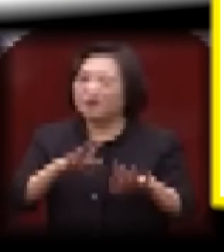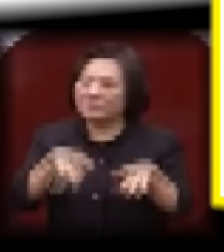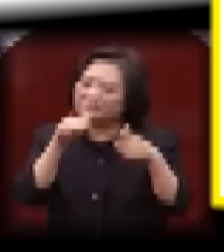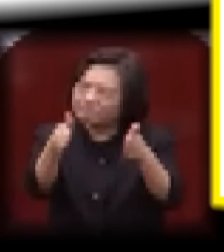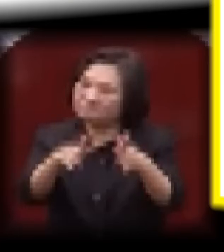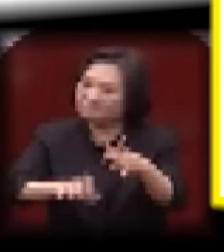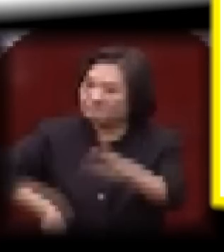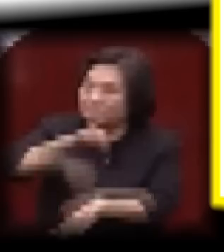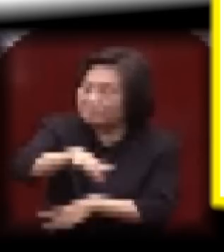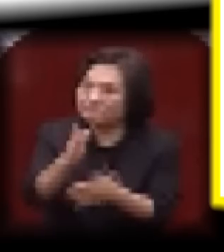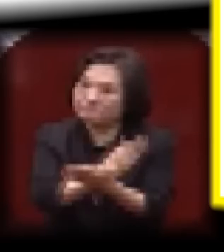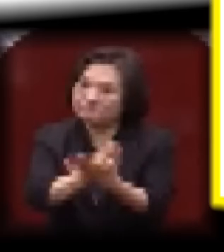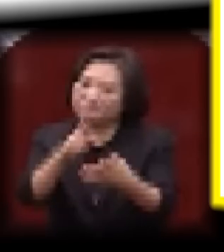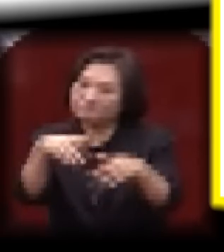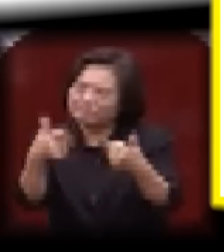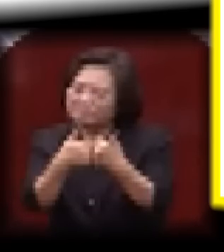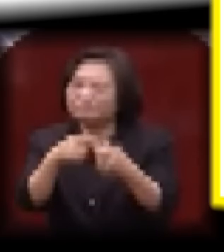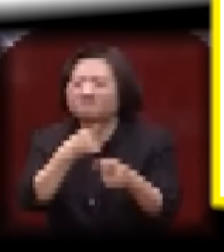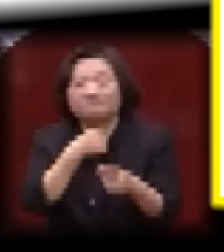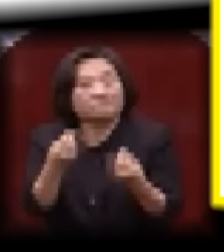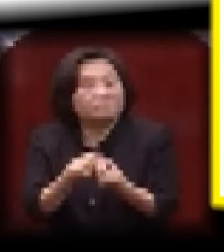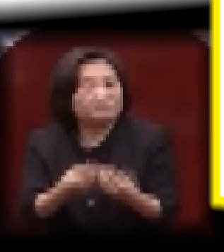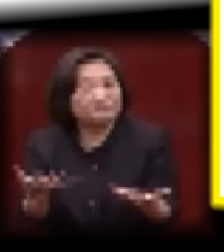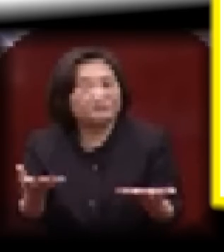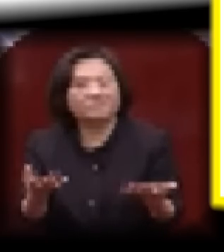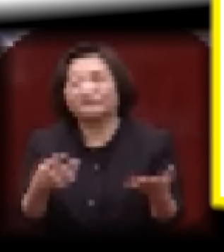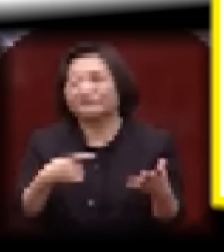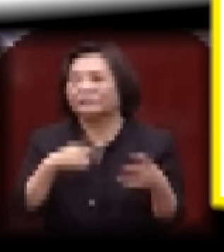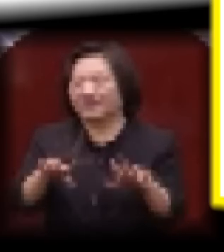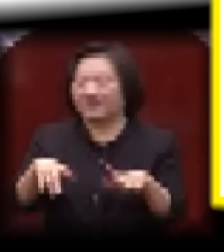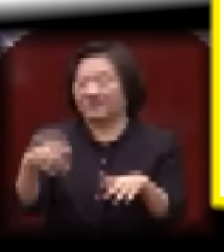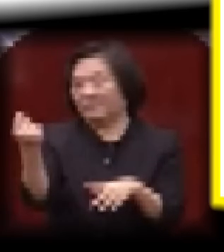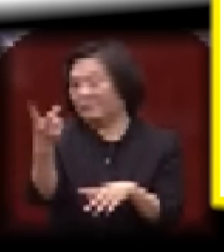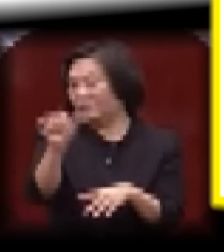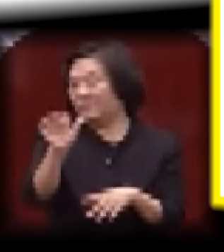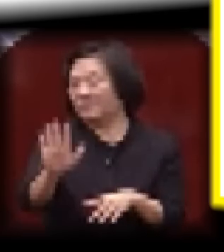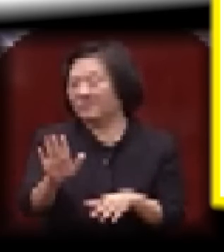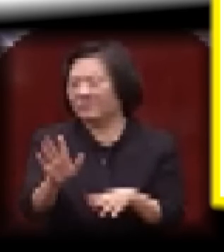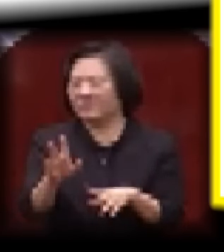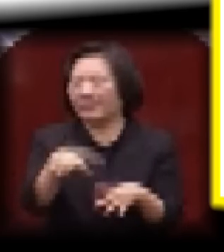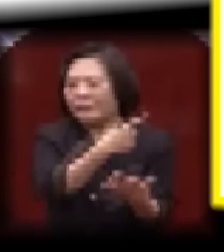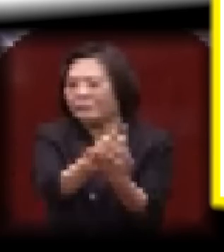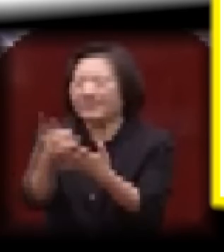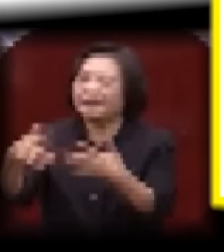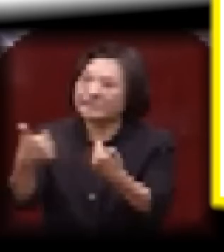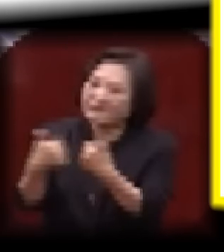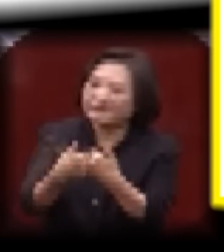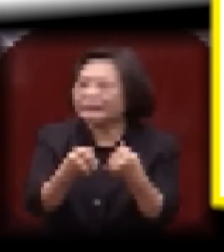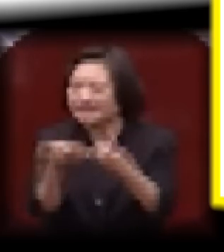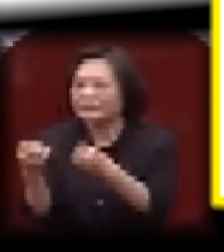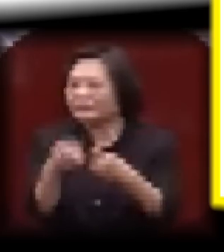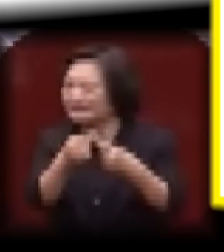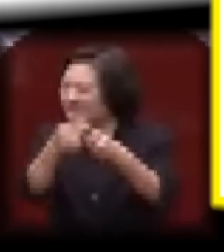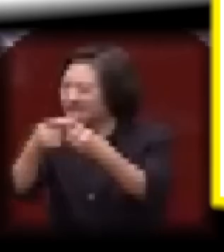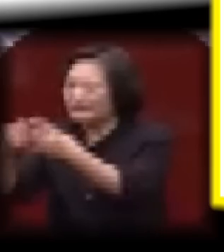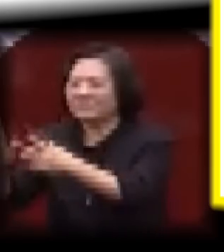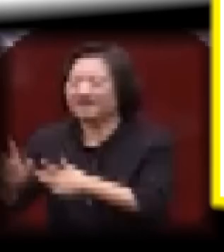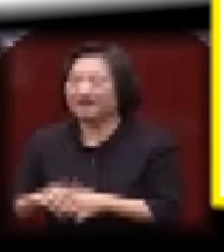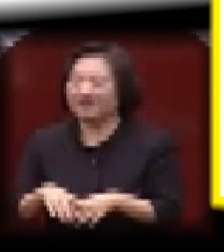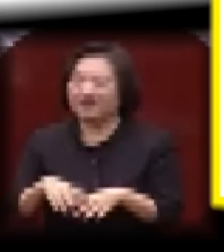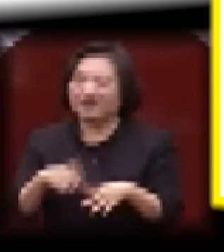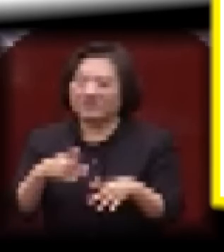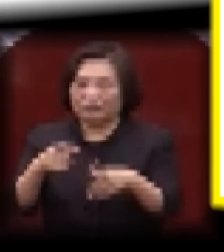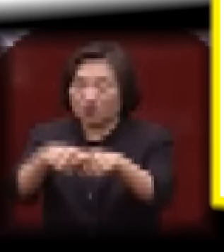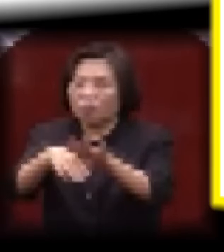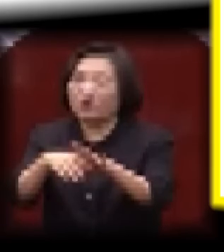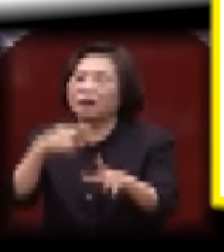去认定。那除了这补件以外呢，另外比较特别的地方，他每次协审单位要4个，所以一旦补件，你知道还要再